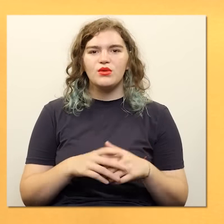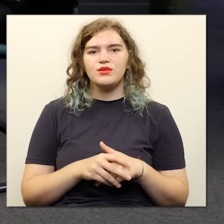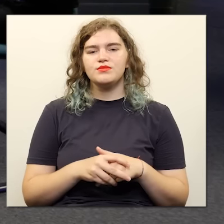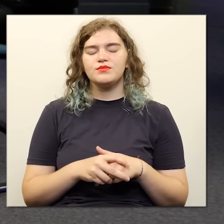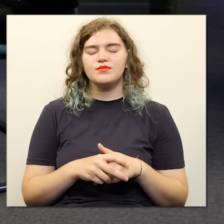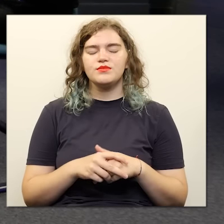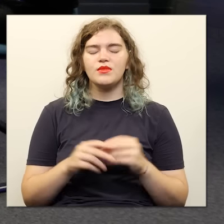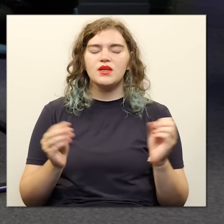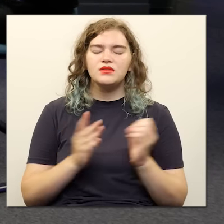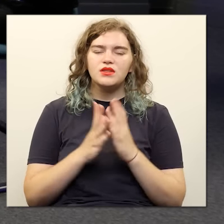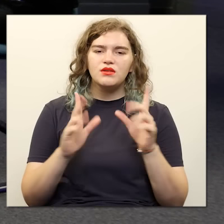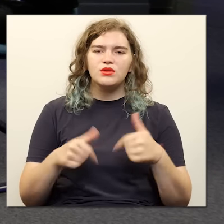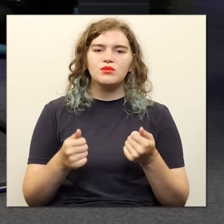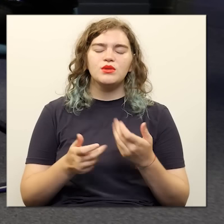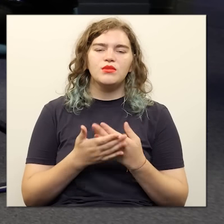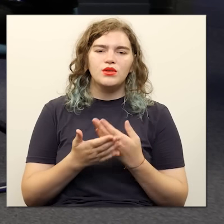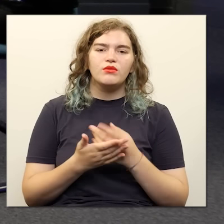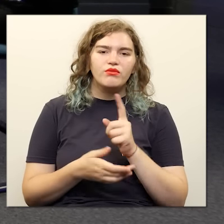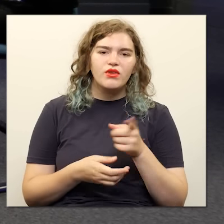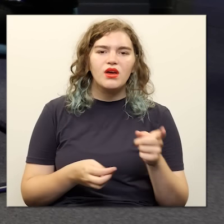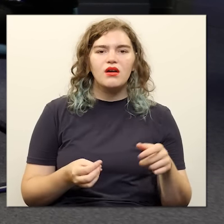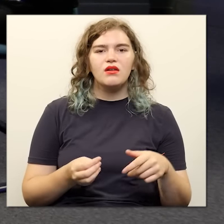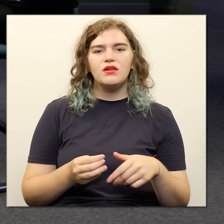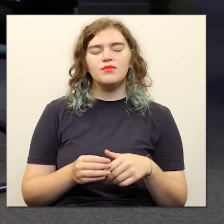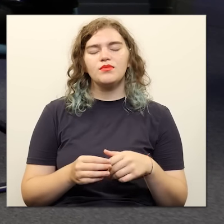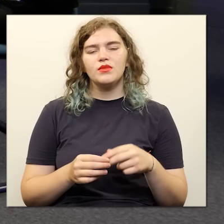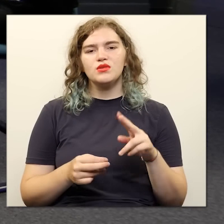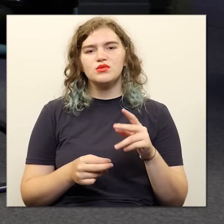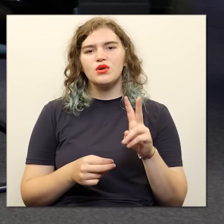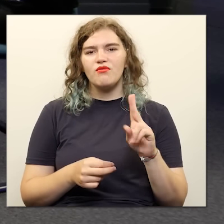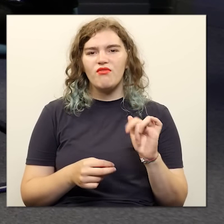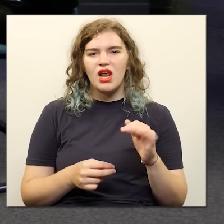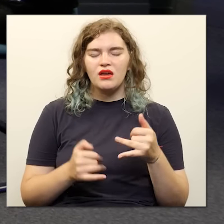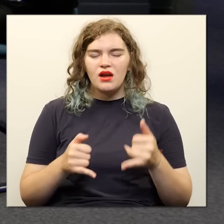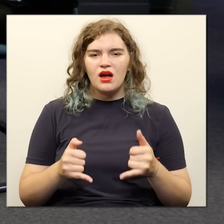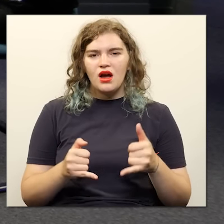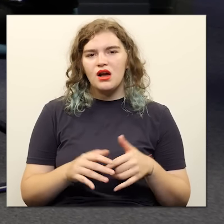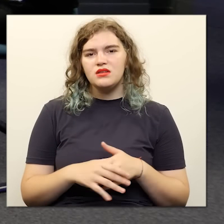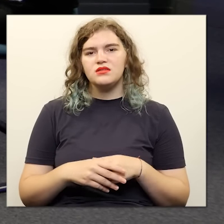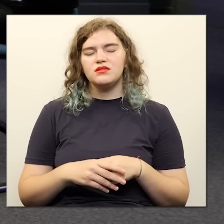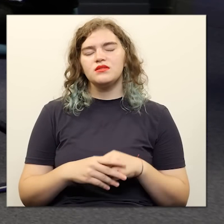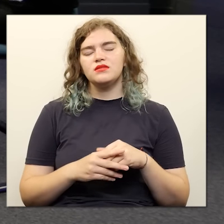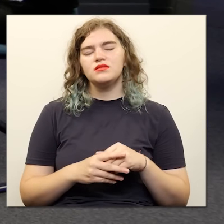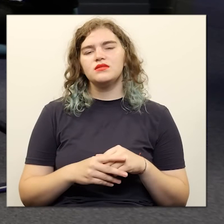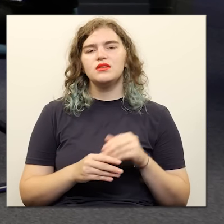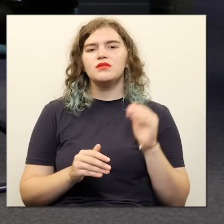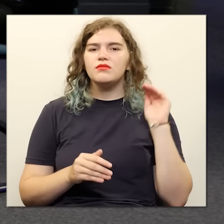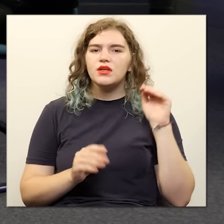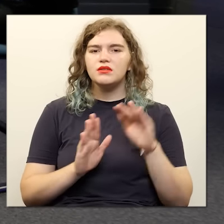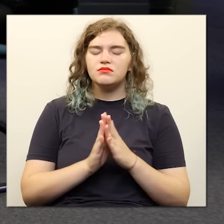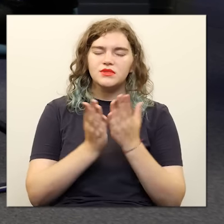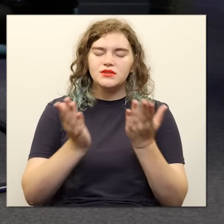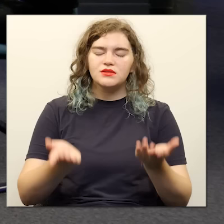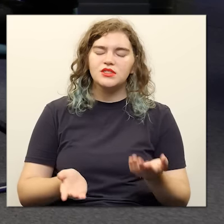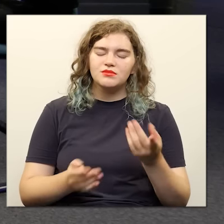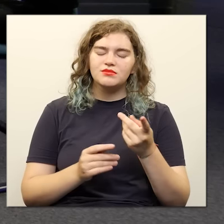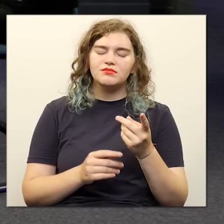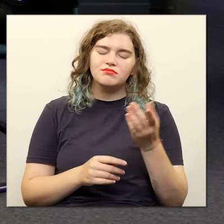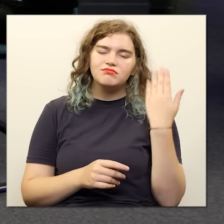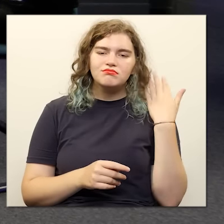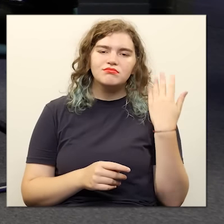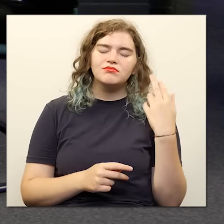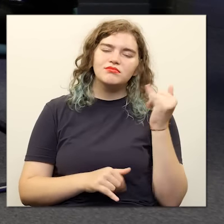2. Slavă Domnului pentru fiecare dintre ei. Sora Valeria, astăzi o să deschidem cartea